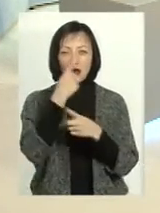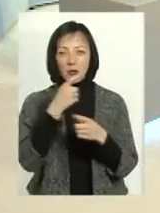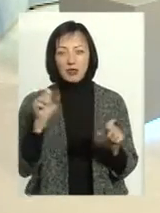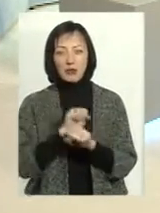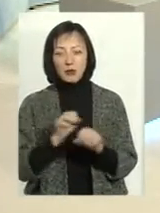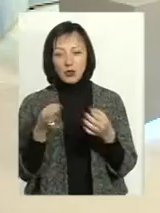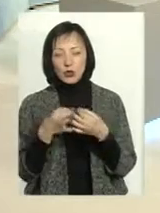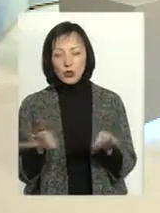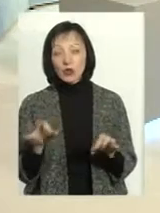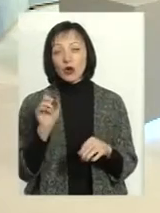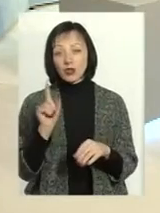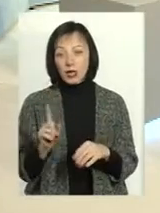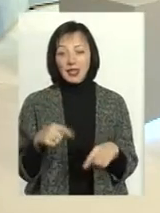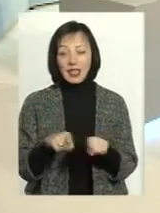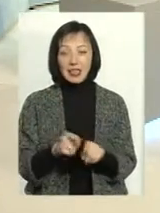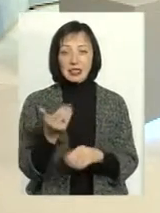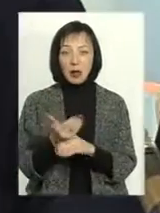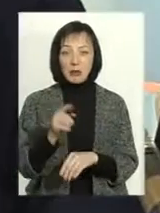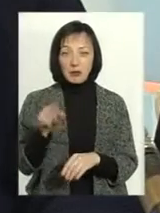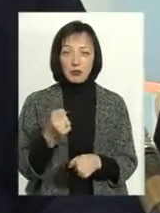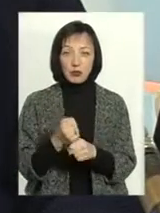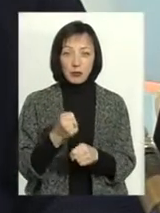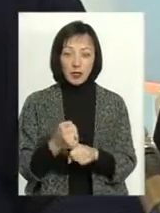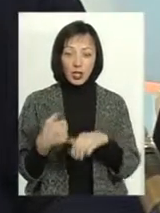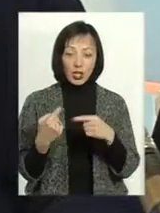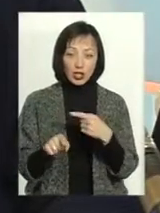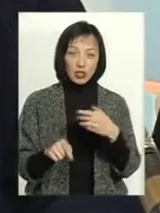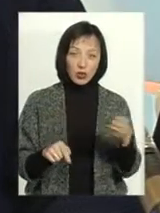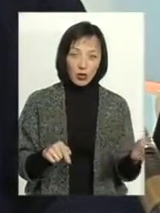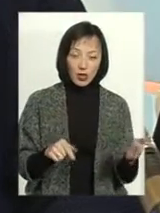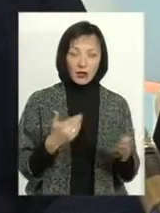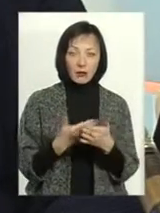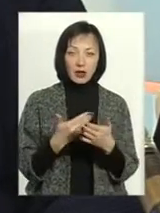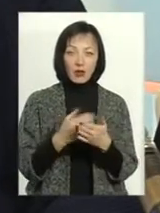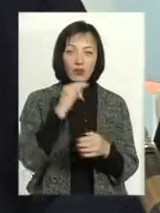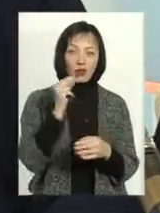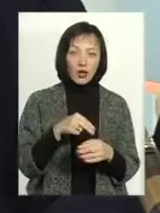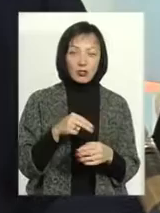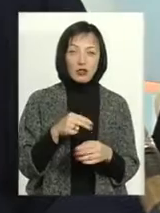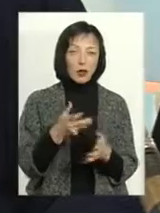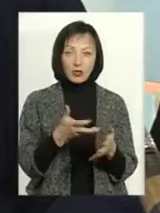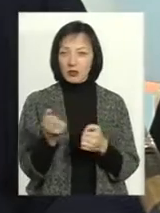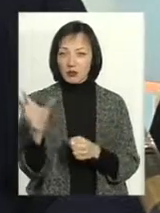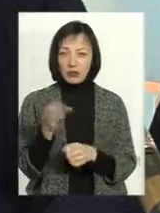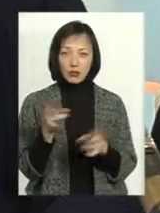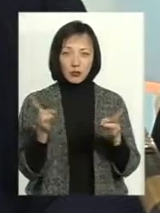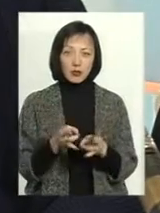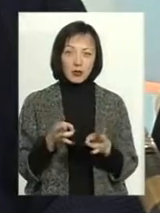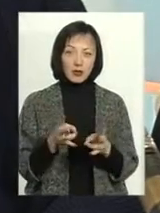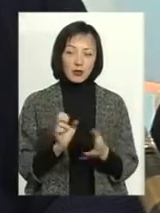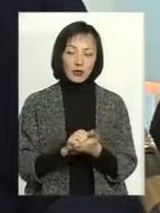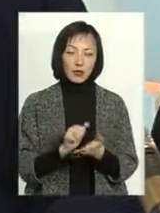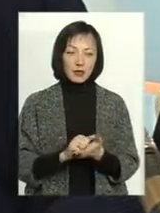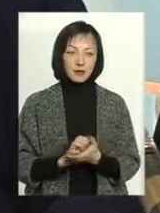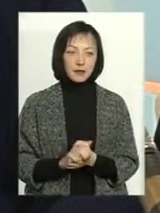можна доступу. Хоча якби такий запит зробив інша сторона кримінального провадження, сторона обвинувачення, вона би отримала всі необхідні для неї